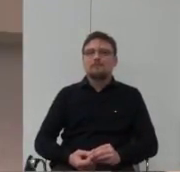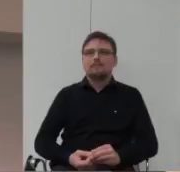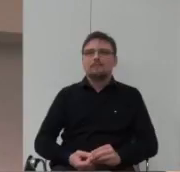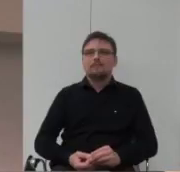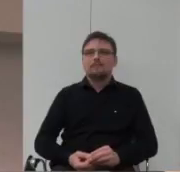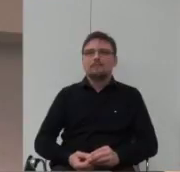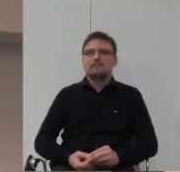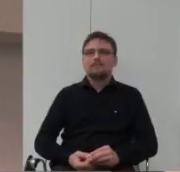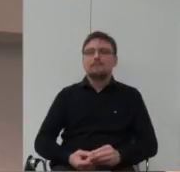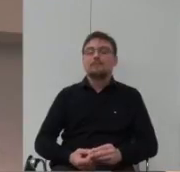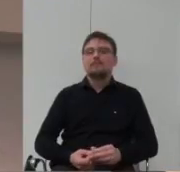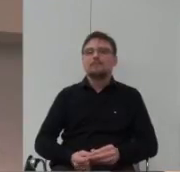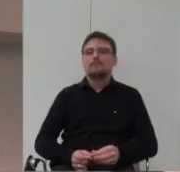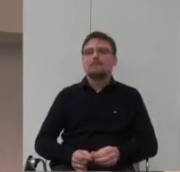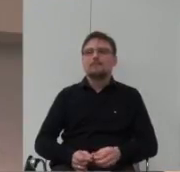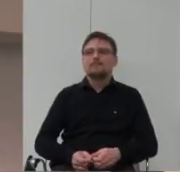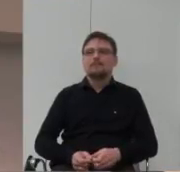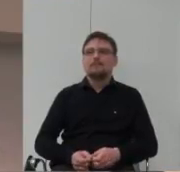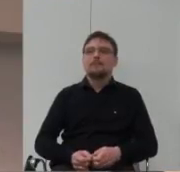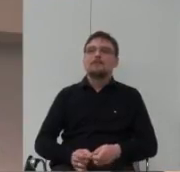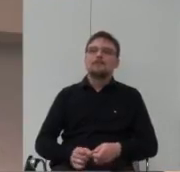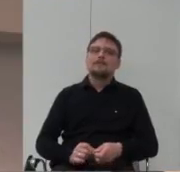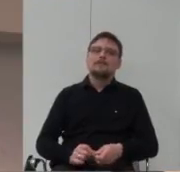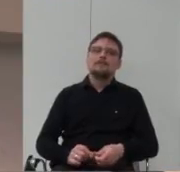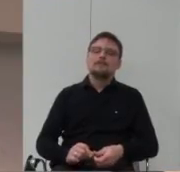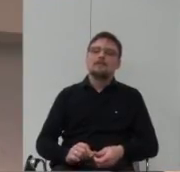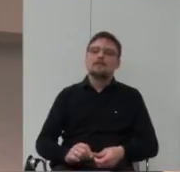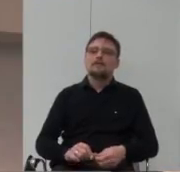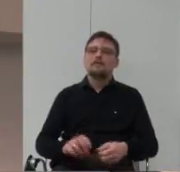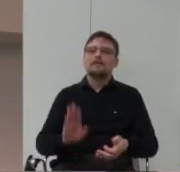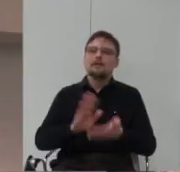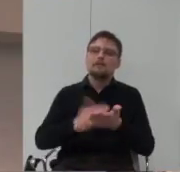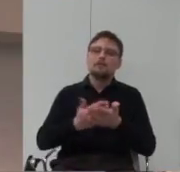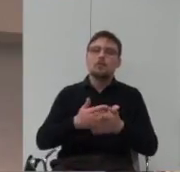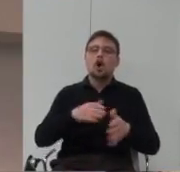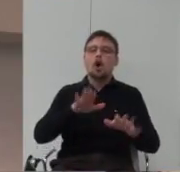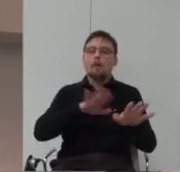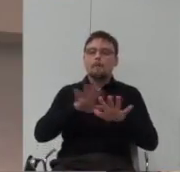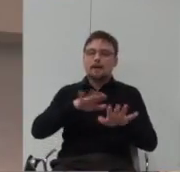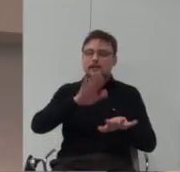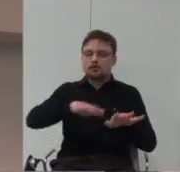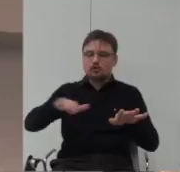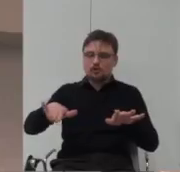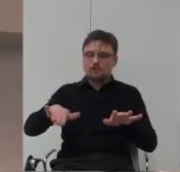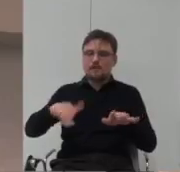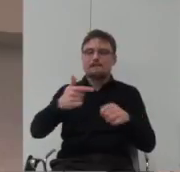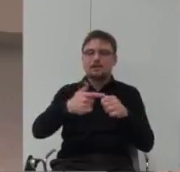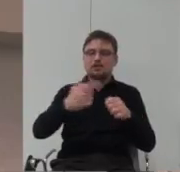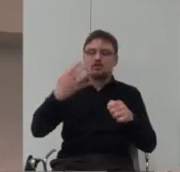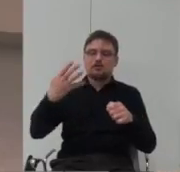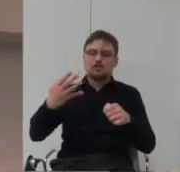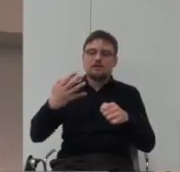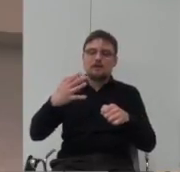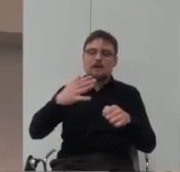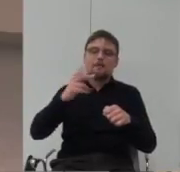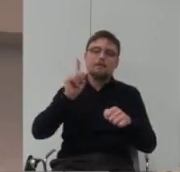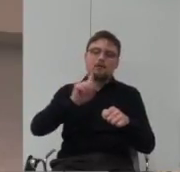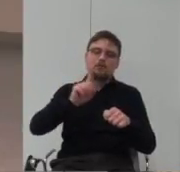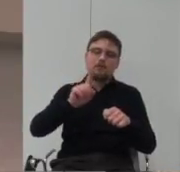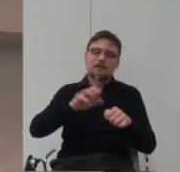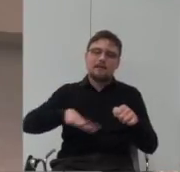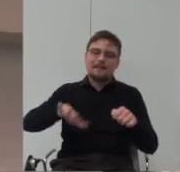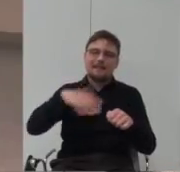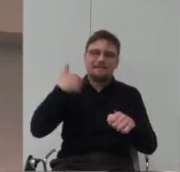mamy dla snu normalny czas, no to też to dla opieki nad dziećmi na przykład 24 minuty